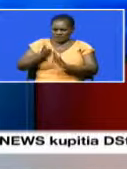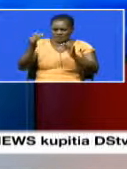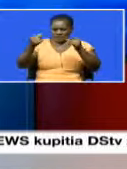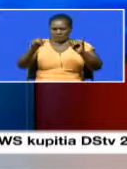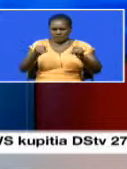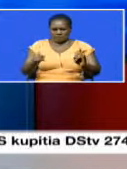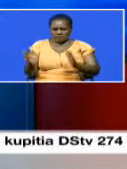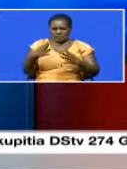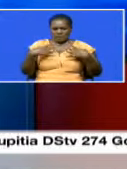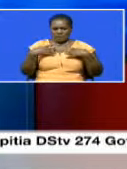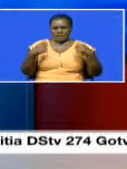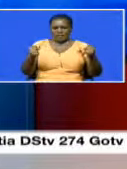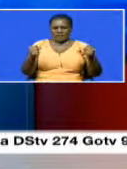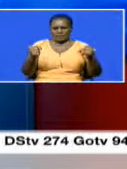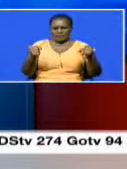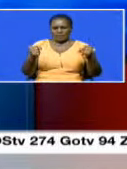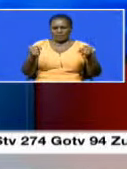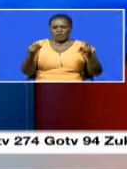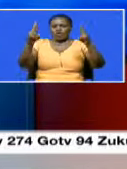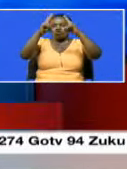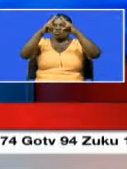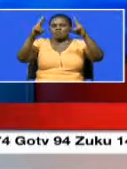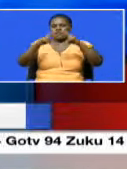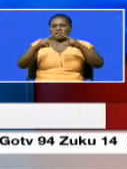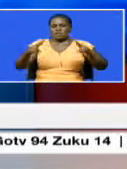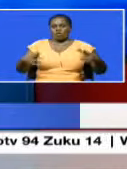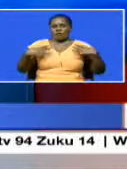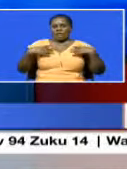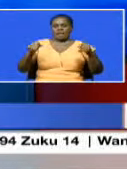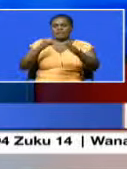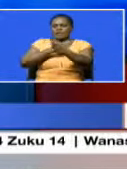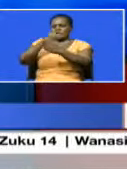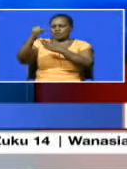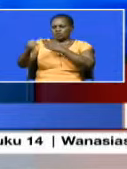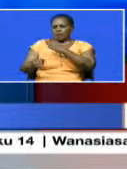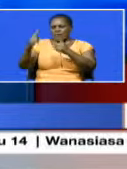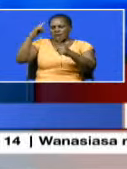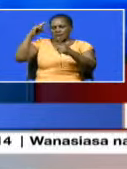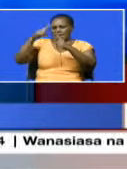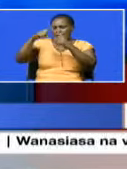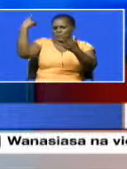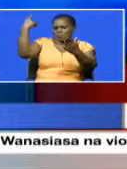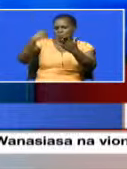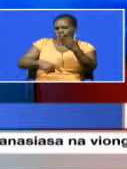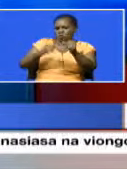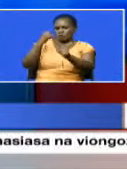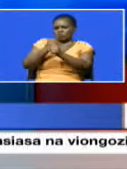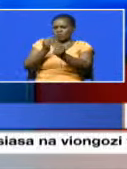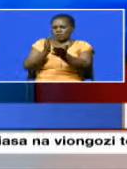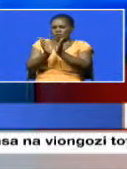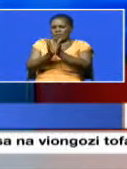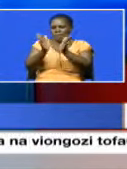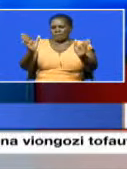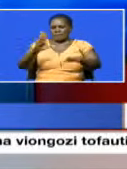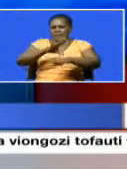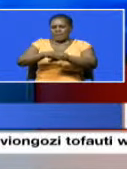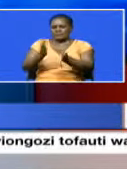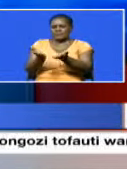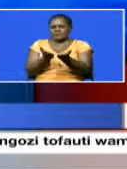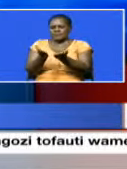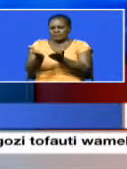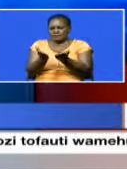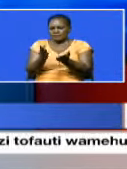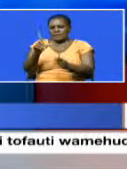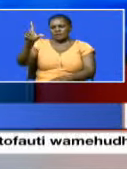Tekeleza mpango wa afya kwa wote almaarufu universal health coverage. Lengo la mpango huo ni kuhakikisha raia wanapata huduma za afya